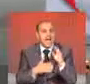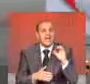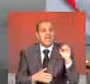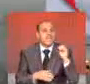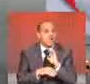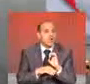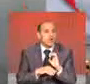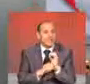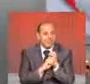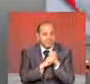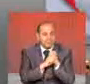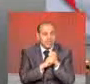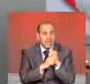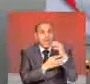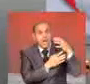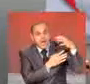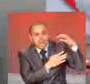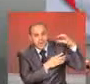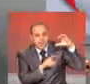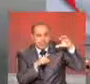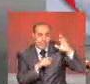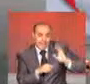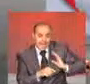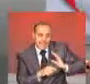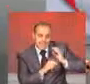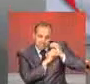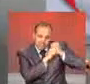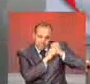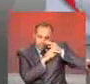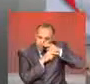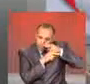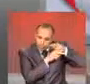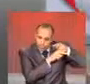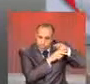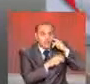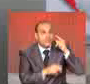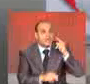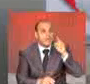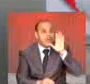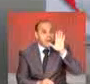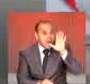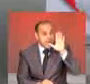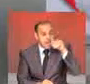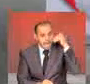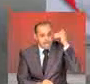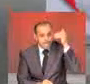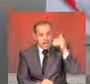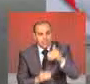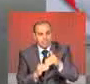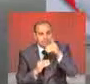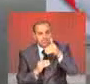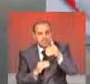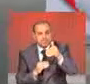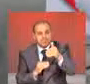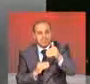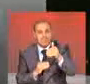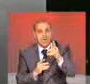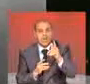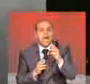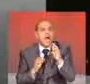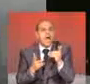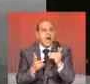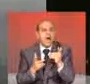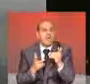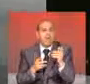مهمة سرية قمر صناعي لأغراض عسكرية لمكتب الاستطلاع الوطني، وذلك بعد تأجيلات جراء